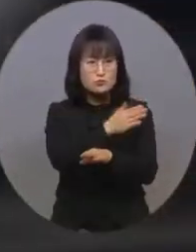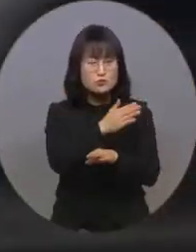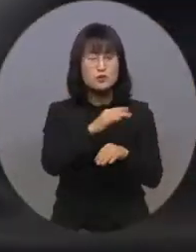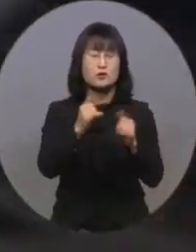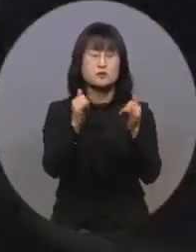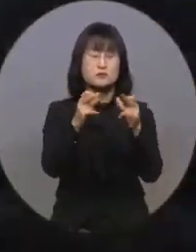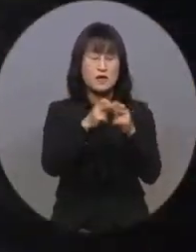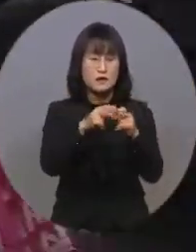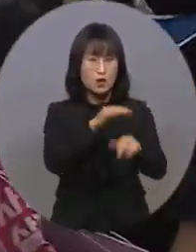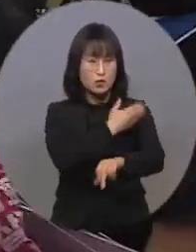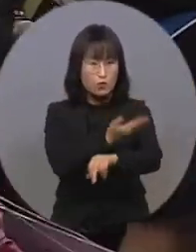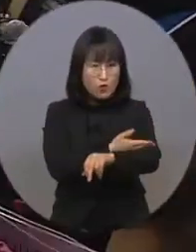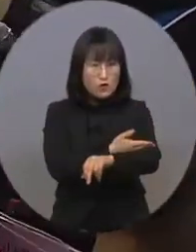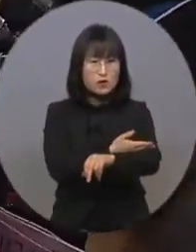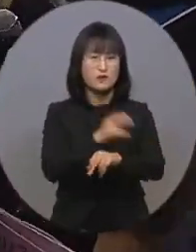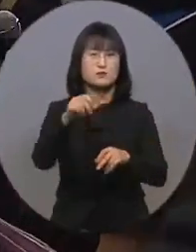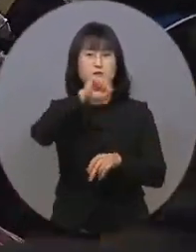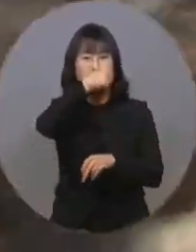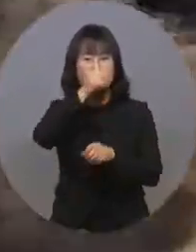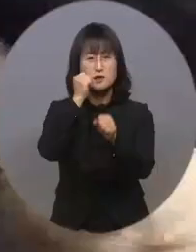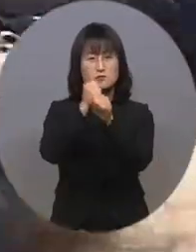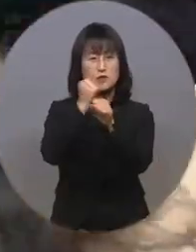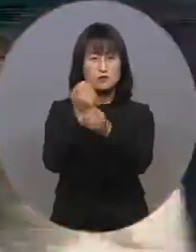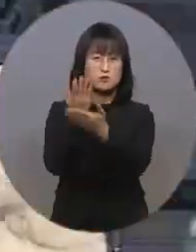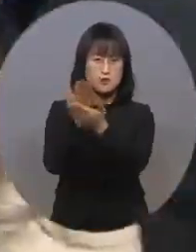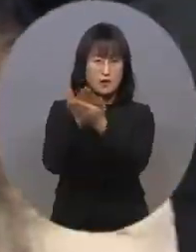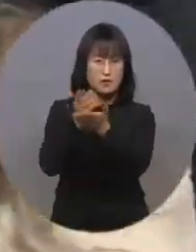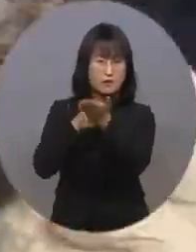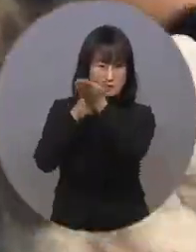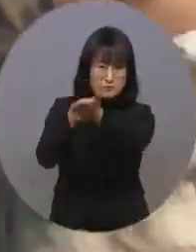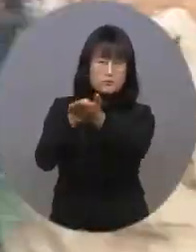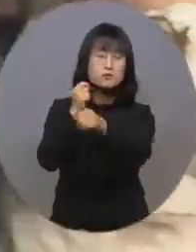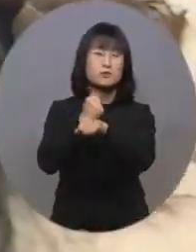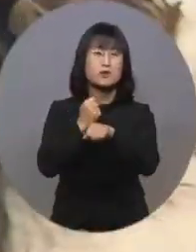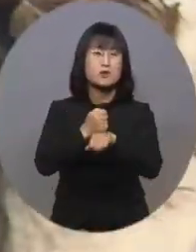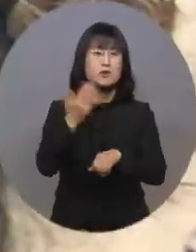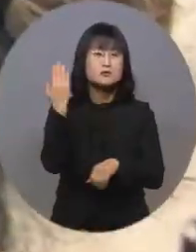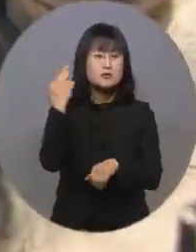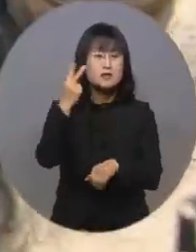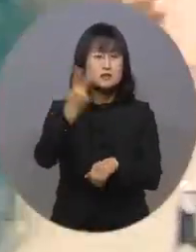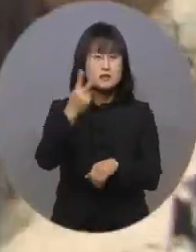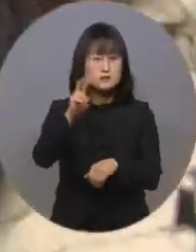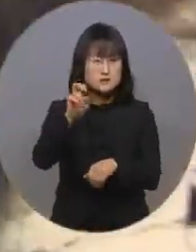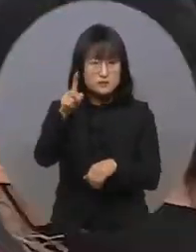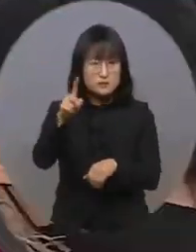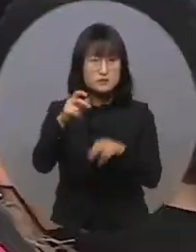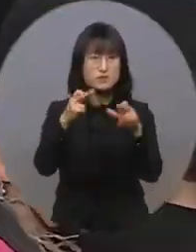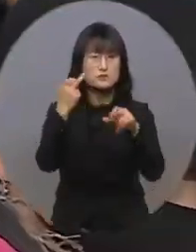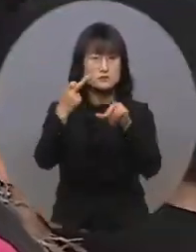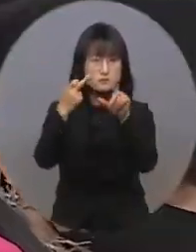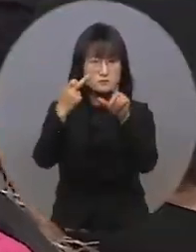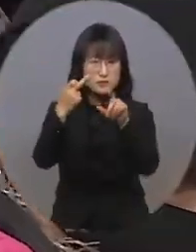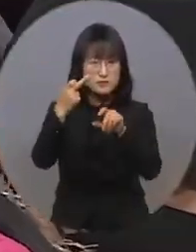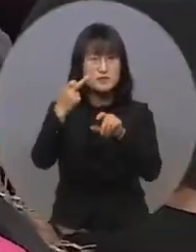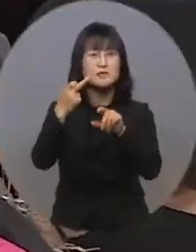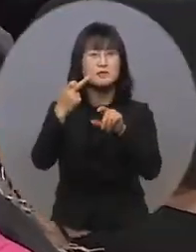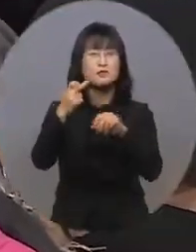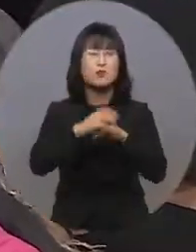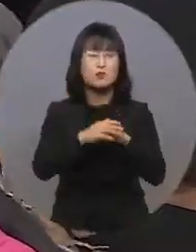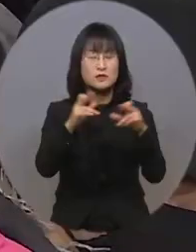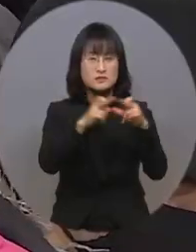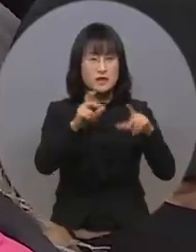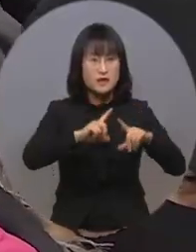것을 국가에 요구해 왔습니다. 특히 지난 2021년 12월 세계 장애인의 날을 계기로